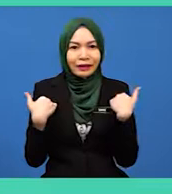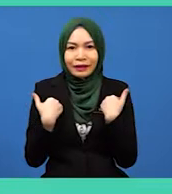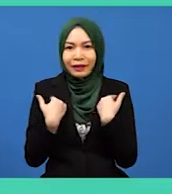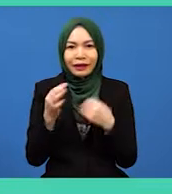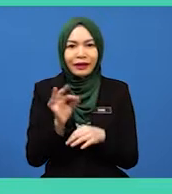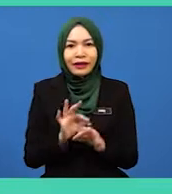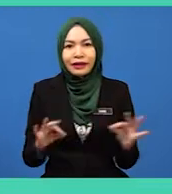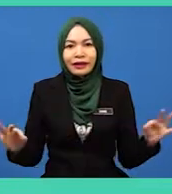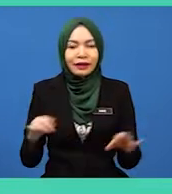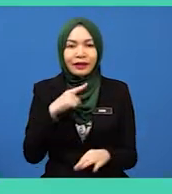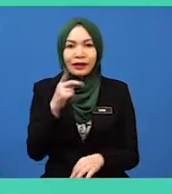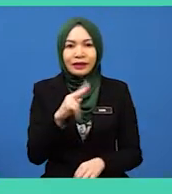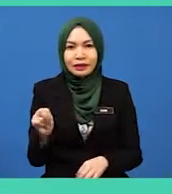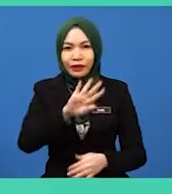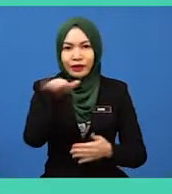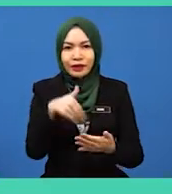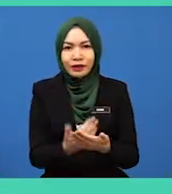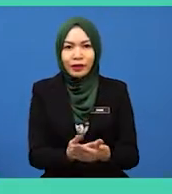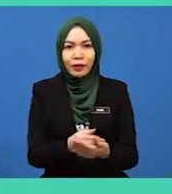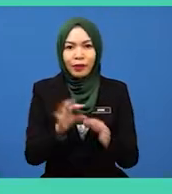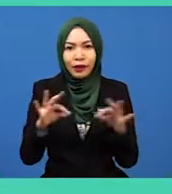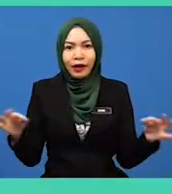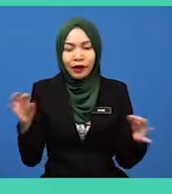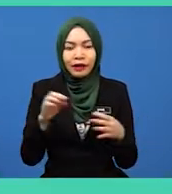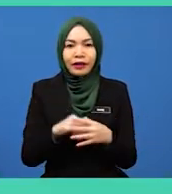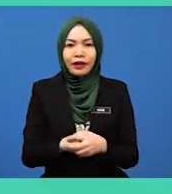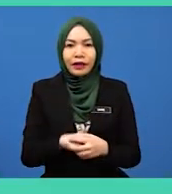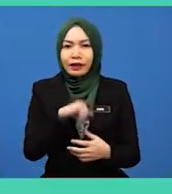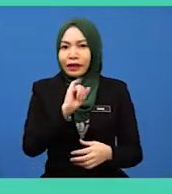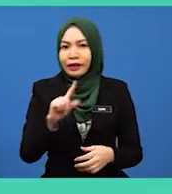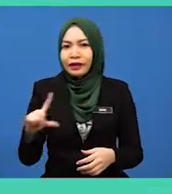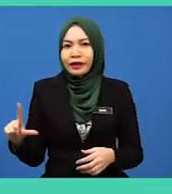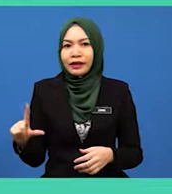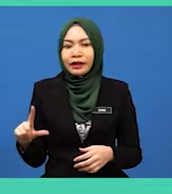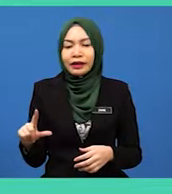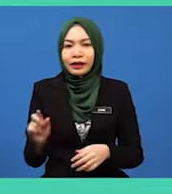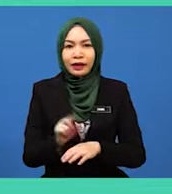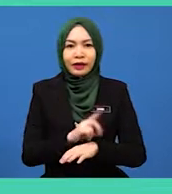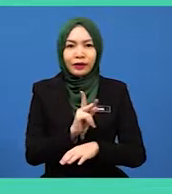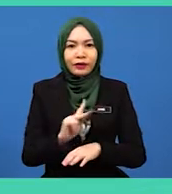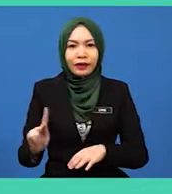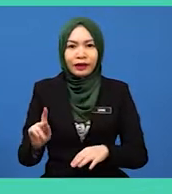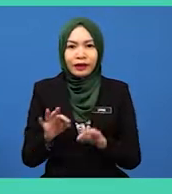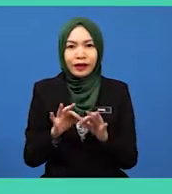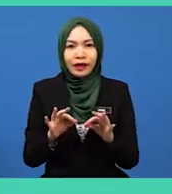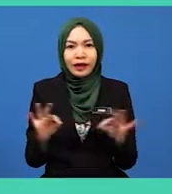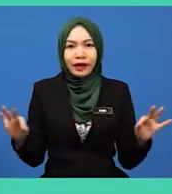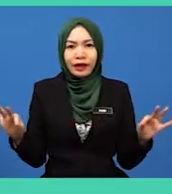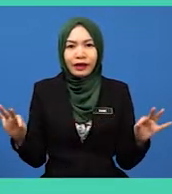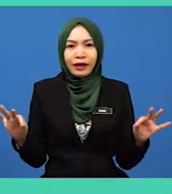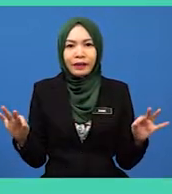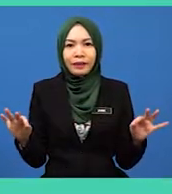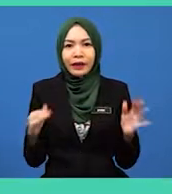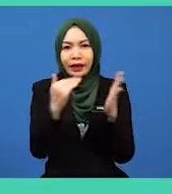seruan. Semua ayat dalam perenggan ini menggunakan ayat penyata.